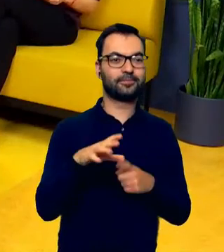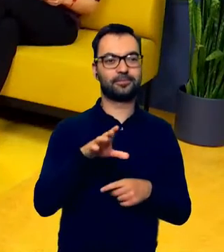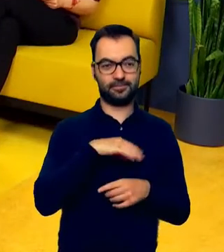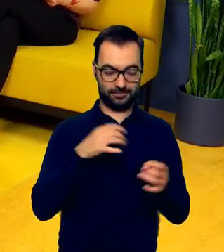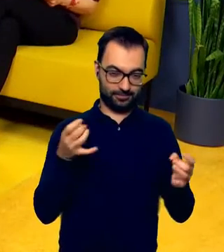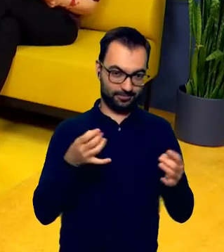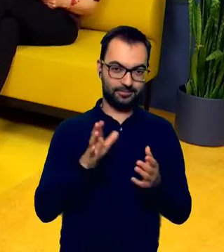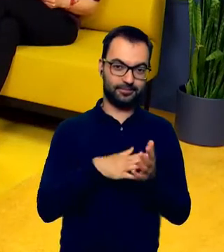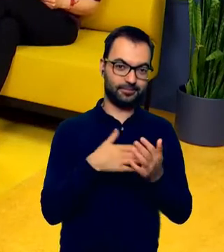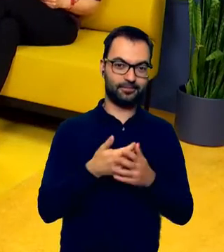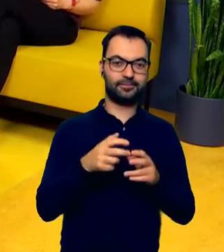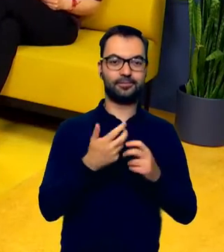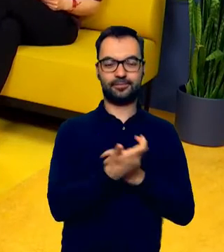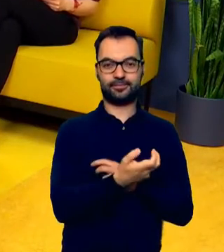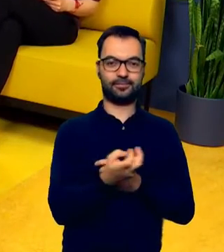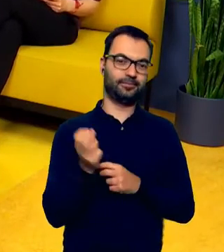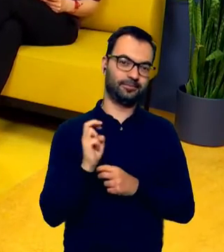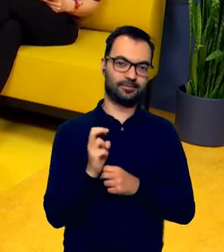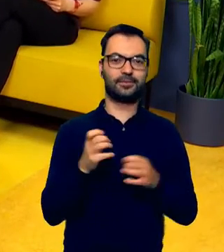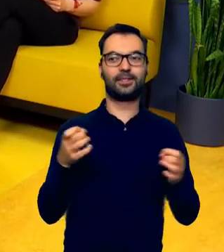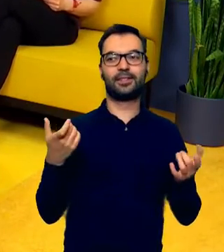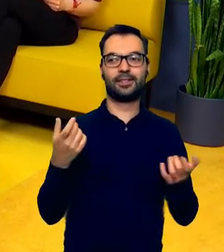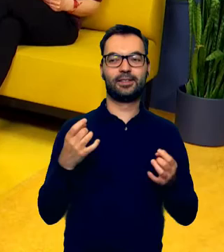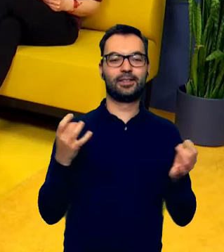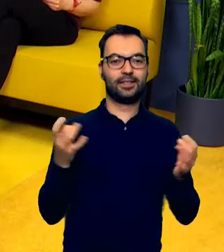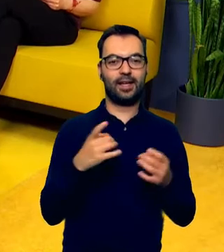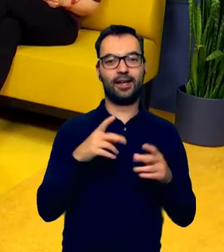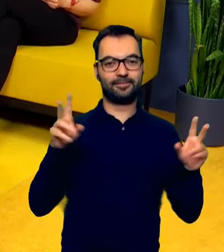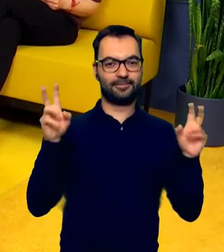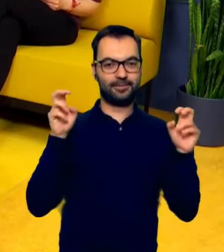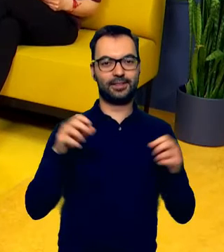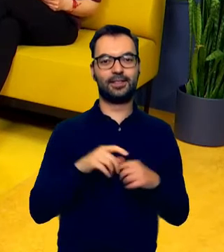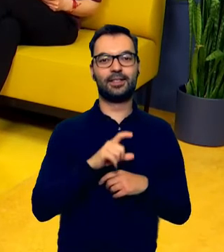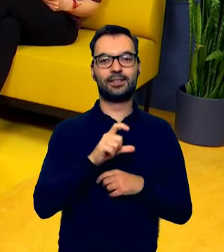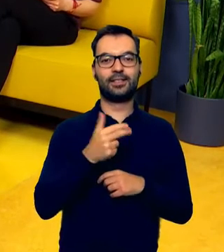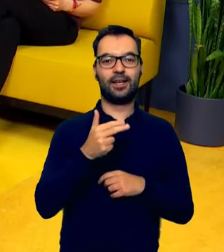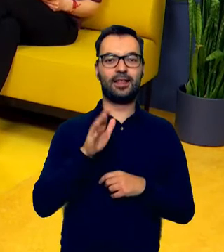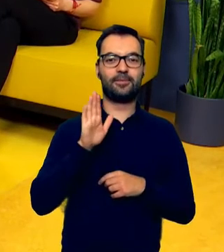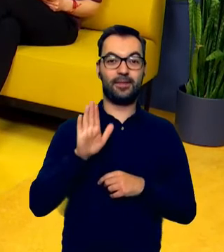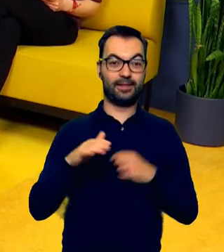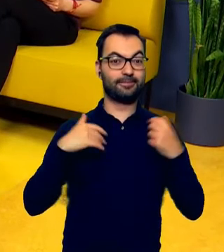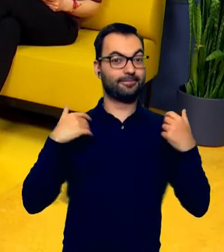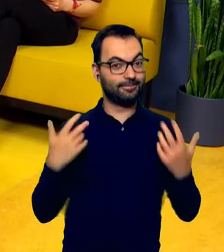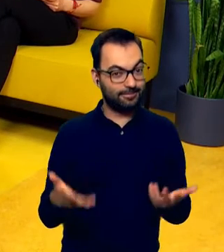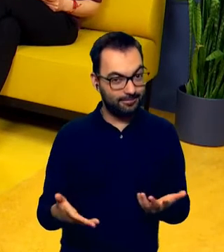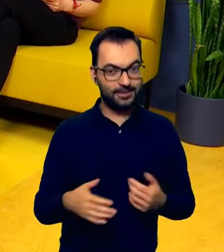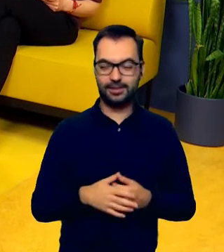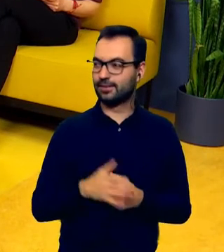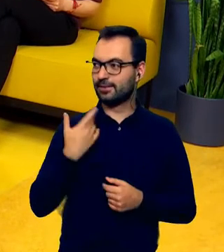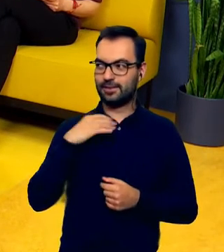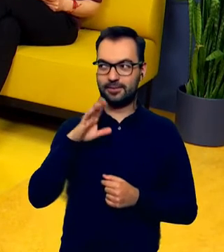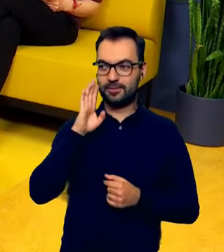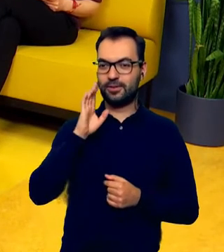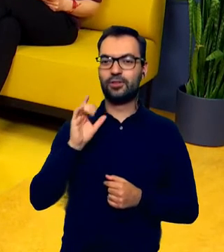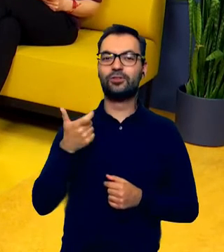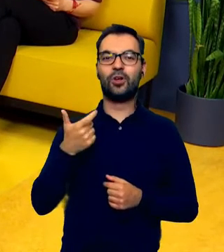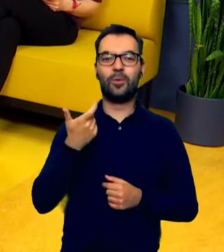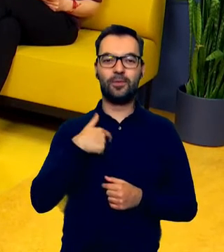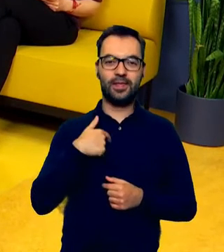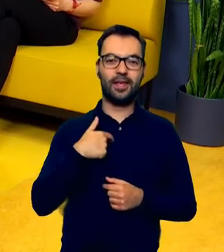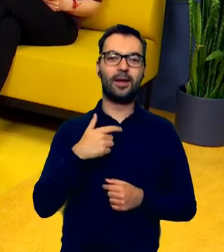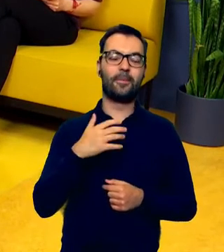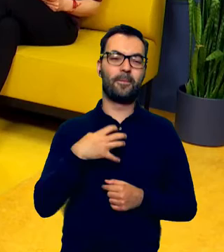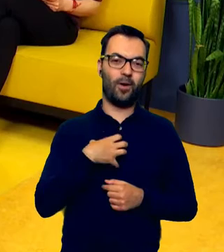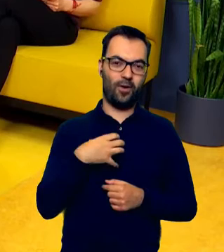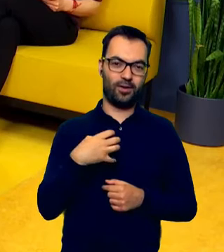mogłybyśmy zagrać, bo na przykład siedzimy, prawda, spotkałyśmy się i gramy w grę pod tytułem CMB, czyli... Ja nie pamiętam. Co mnie boli. Co mnie